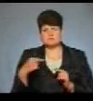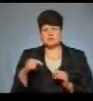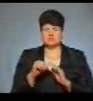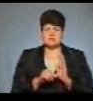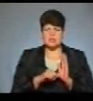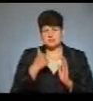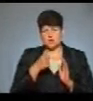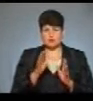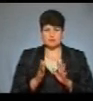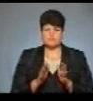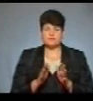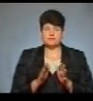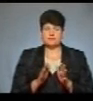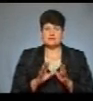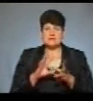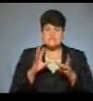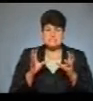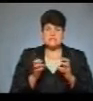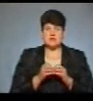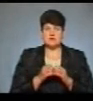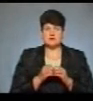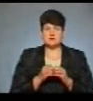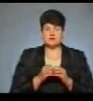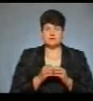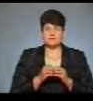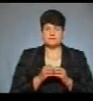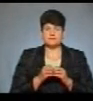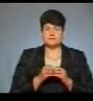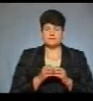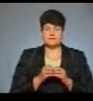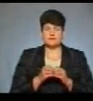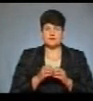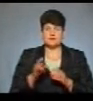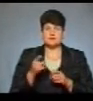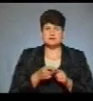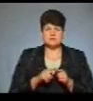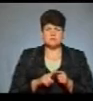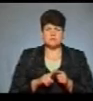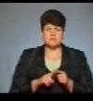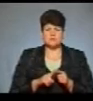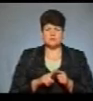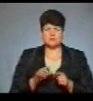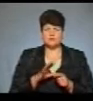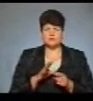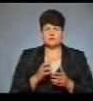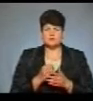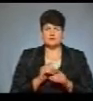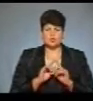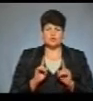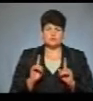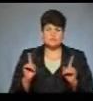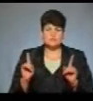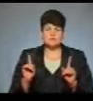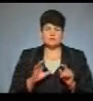14-16 років. Загалом у даному дослідженні виявлено ряд характерних особливостей,